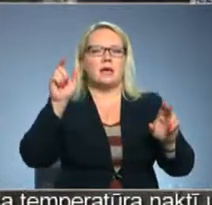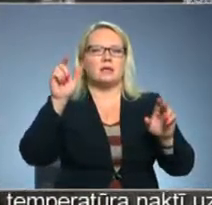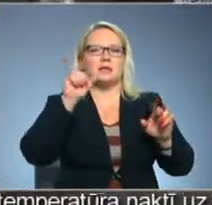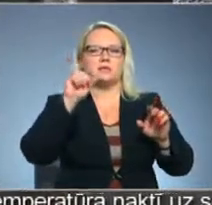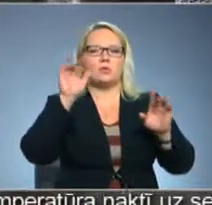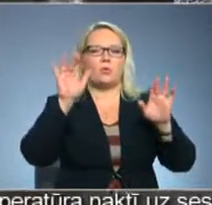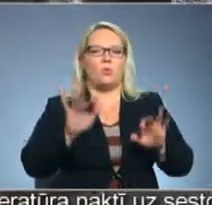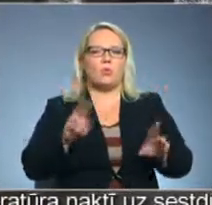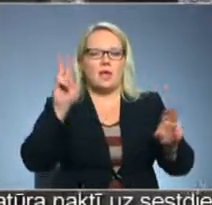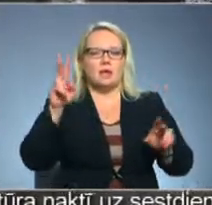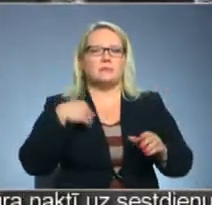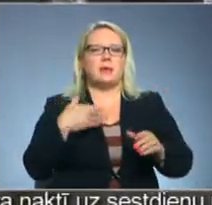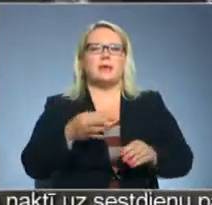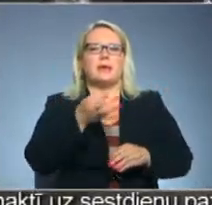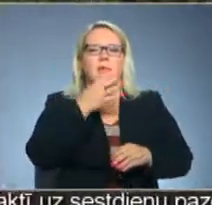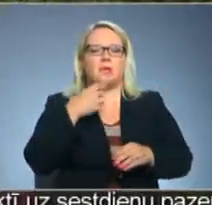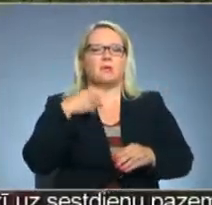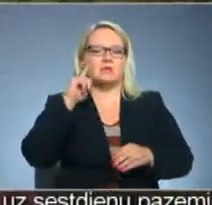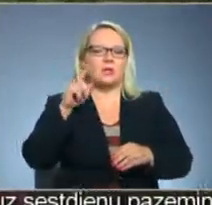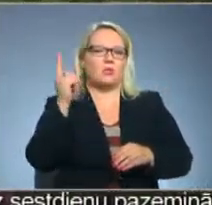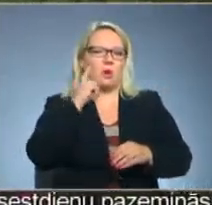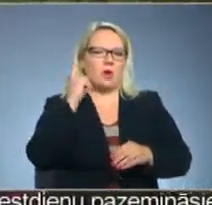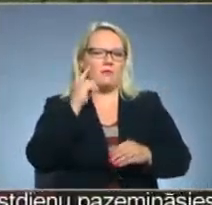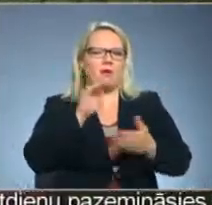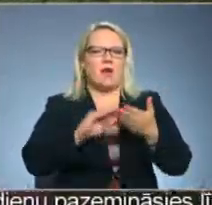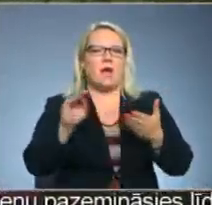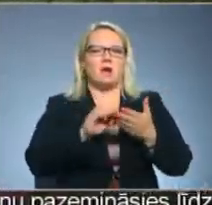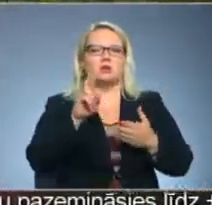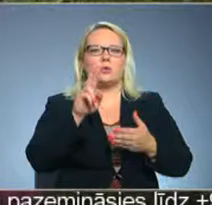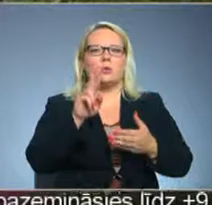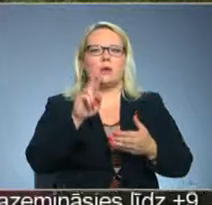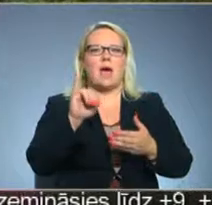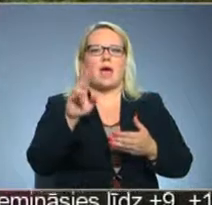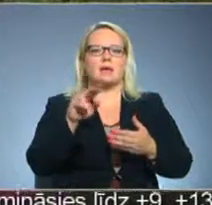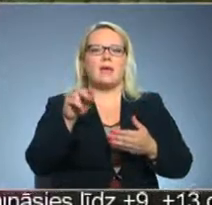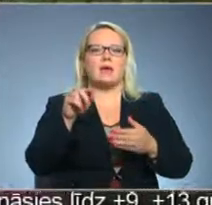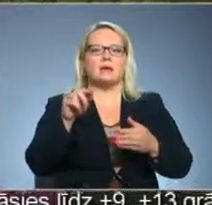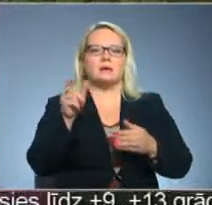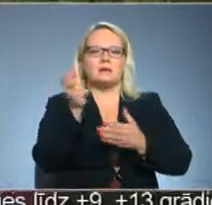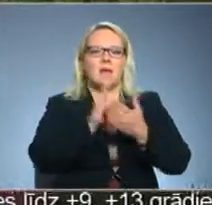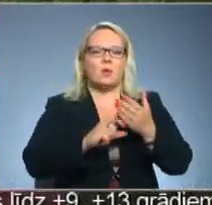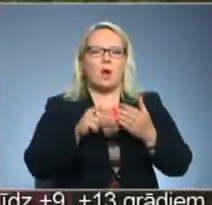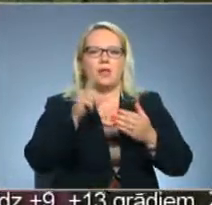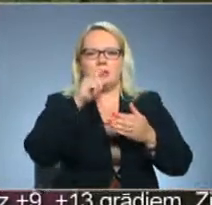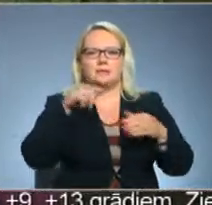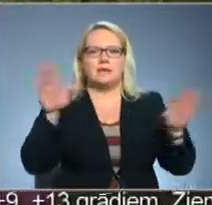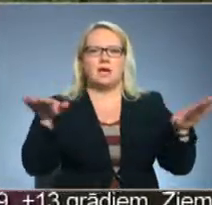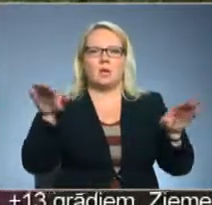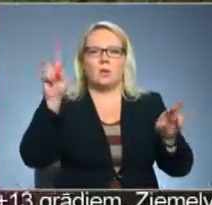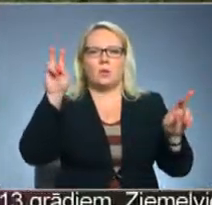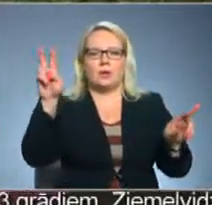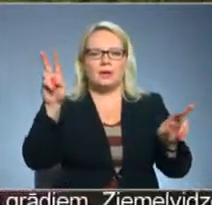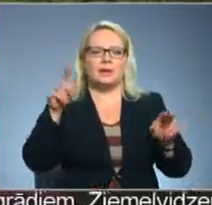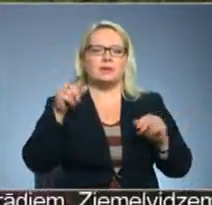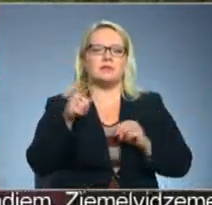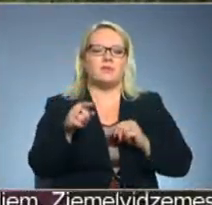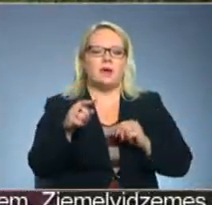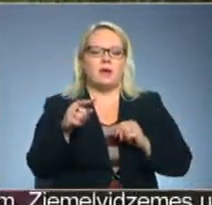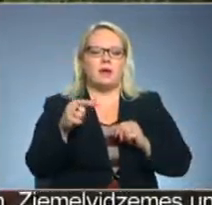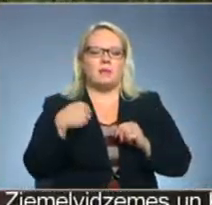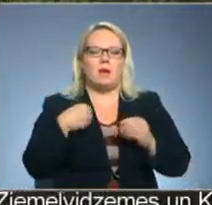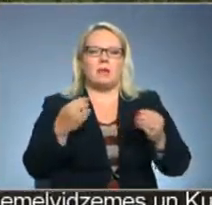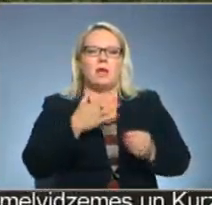tomēr ir tuls un atziņām tiešām filozofiskām bagāts. Arī Jēkabpils pamatskolas skolēni audzināšanas stundu pavadīja iepazīsoties